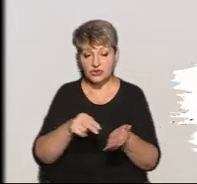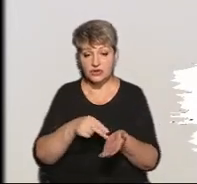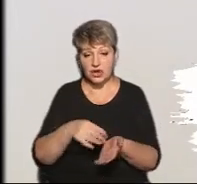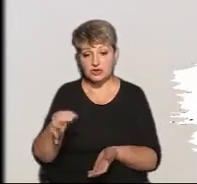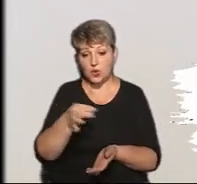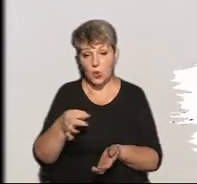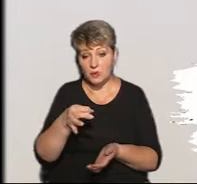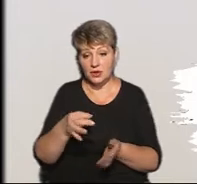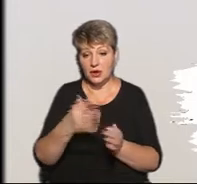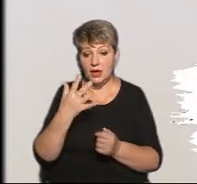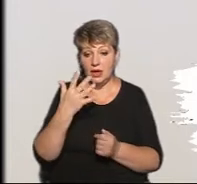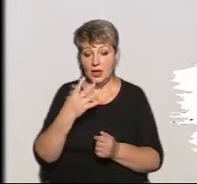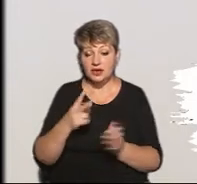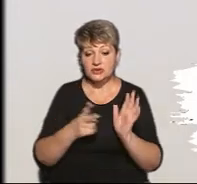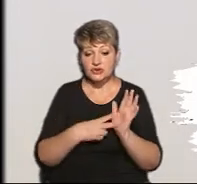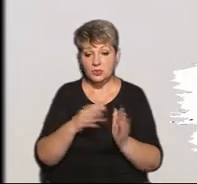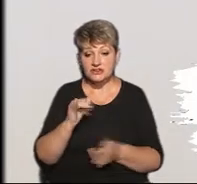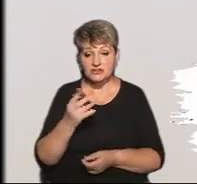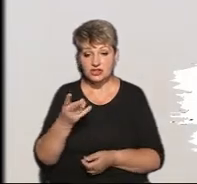області. 1950... 7 січня